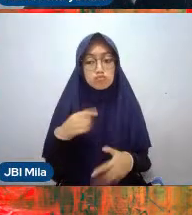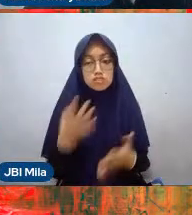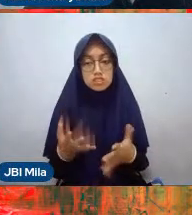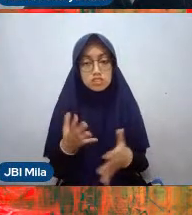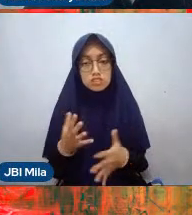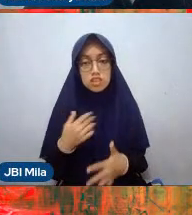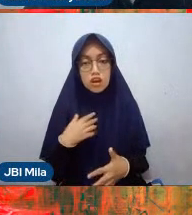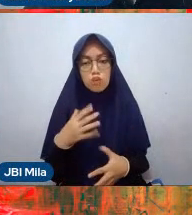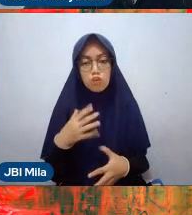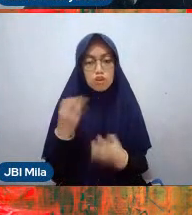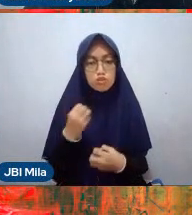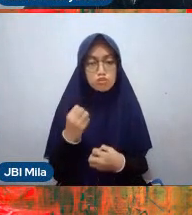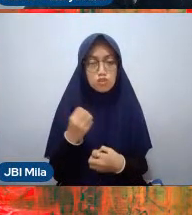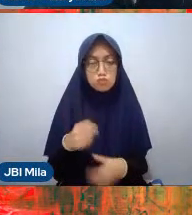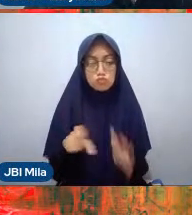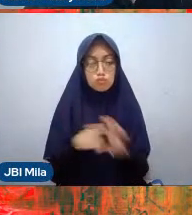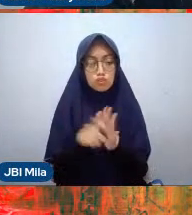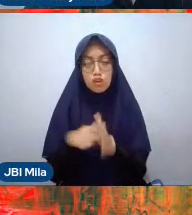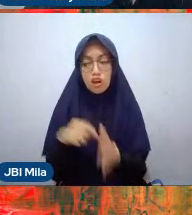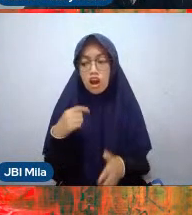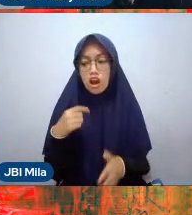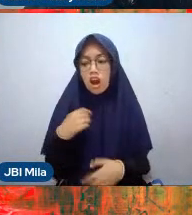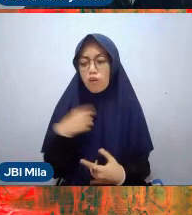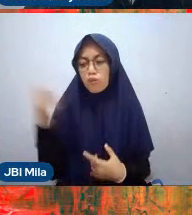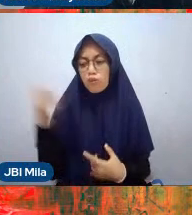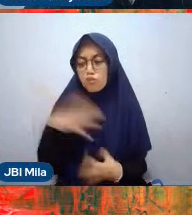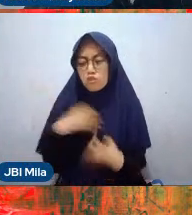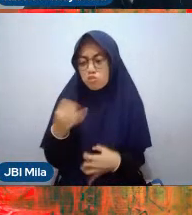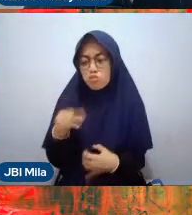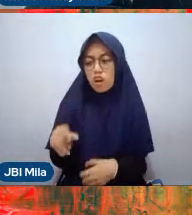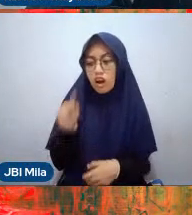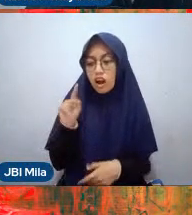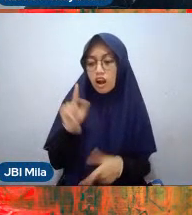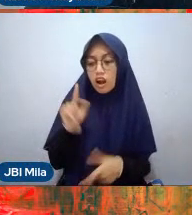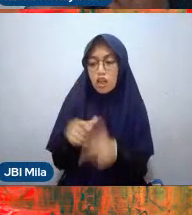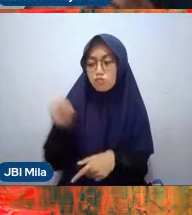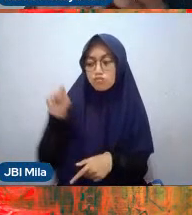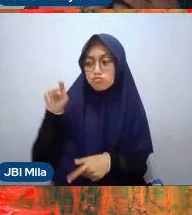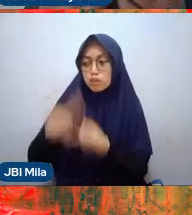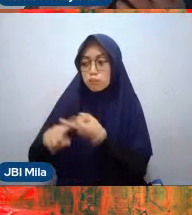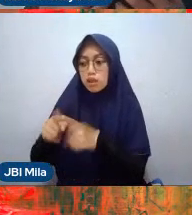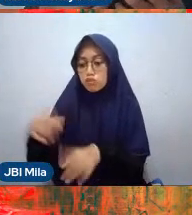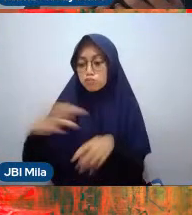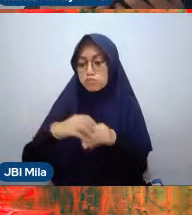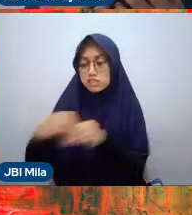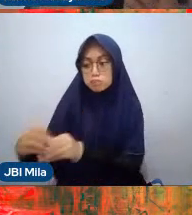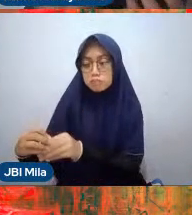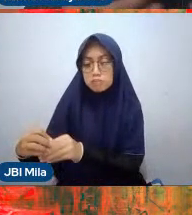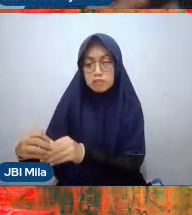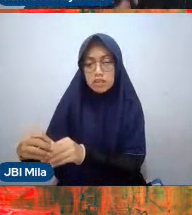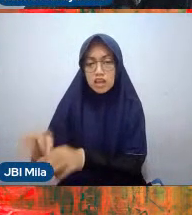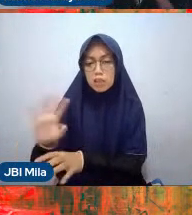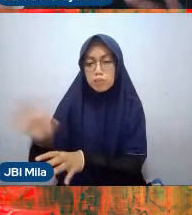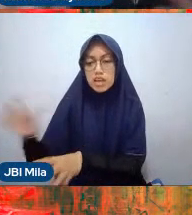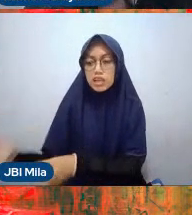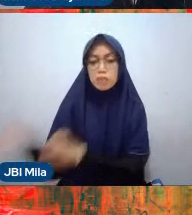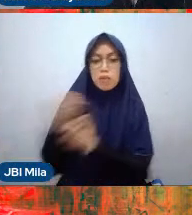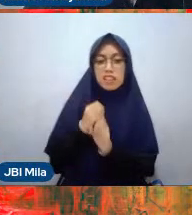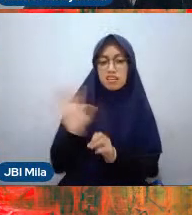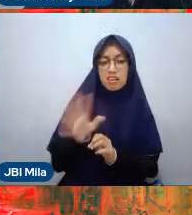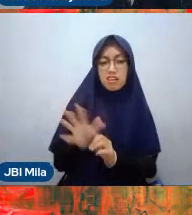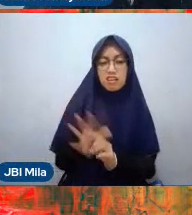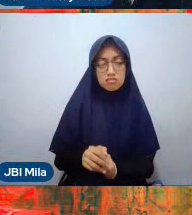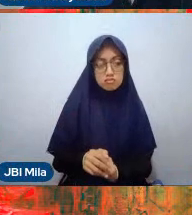dipinjem. Aku kesel loh kalau misalnya teman aku tuh minjem pensil tuh gak dibalik-balikin. Nah, kayak gitu. Itu membantu juga teman-temannya